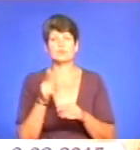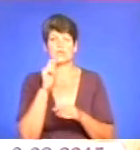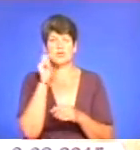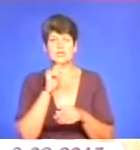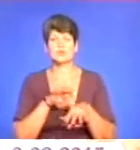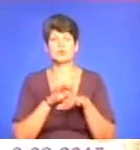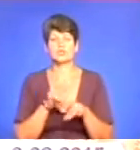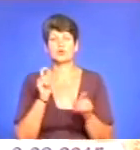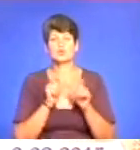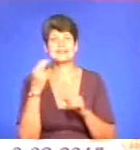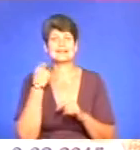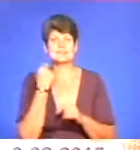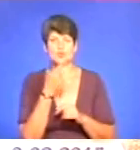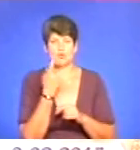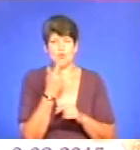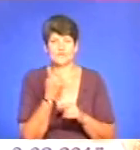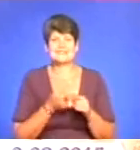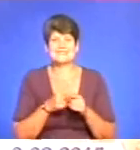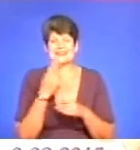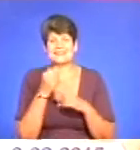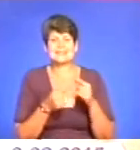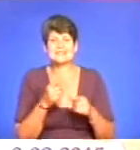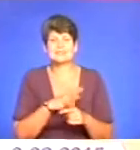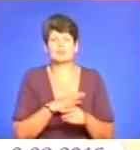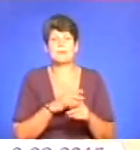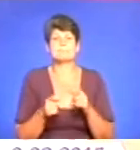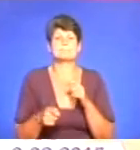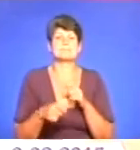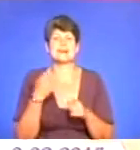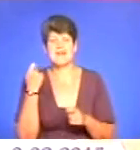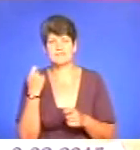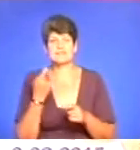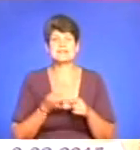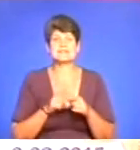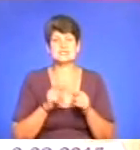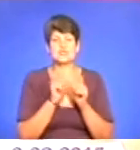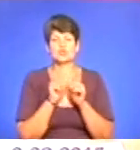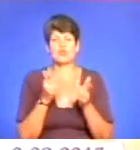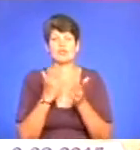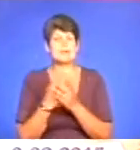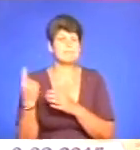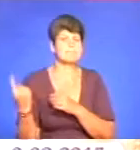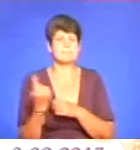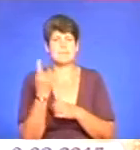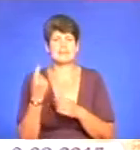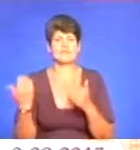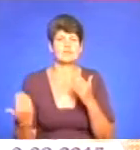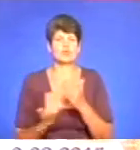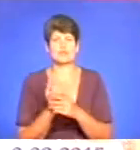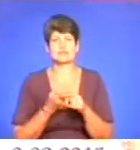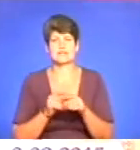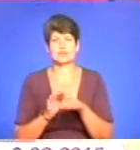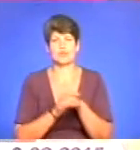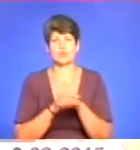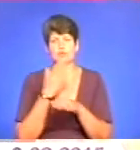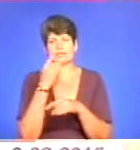англійської мови. Ну, на жаль, ця традиція була перервана, і ця школа є першою ластівкою відновленням цієї доброї